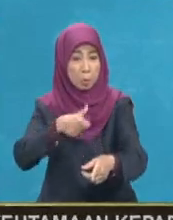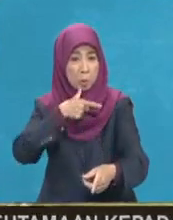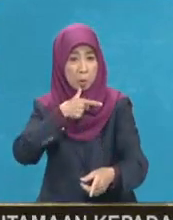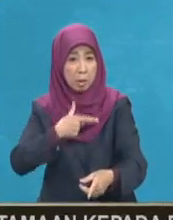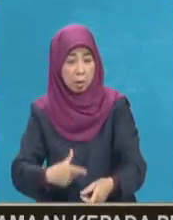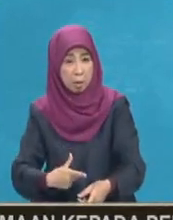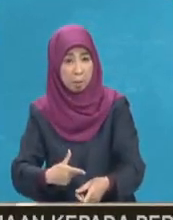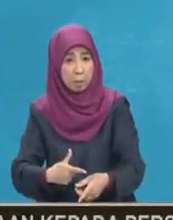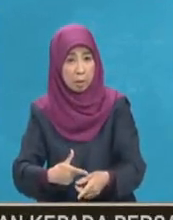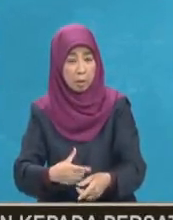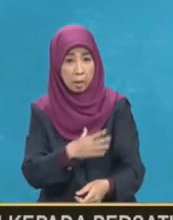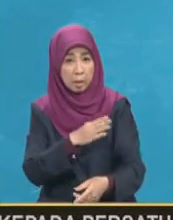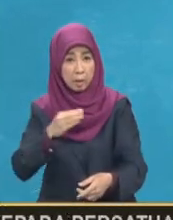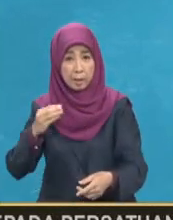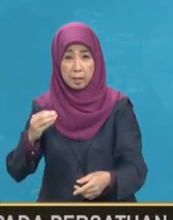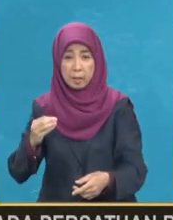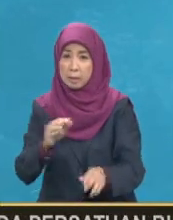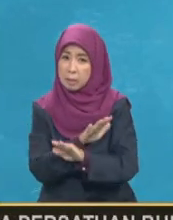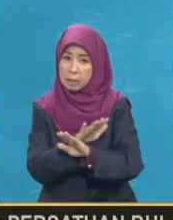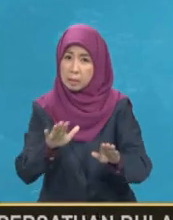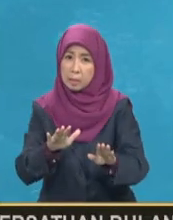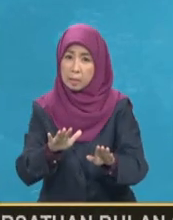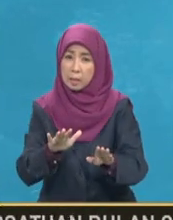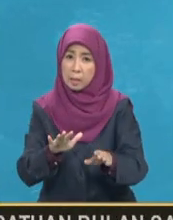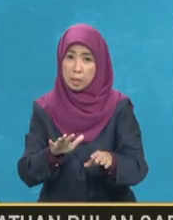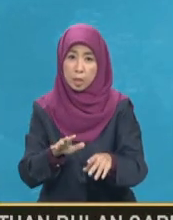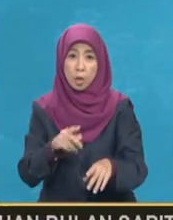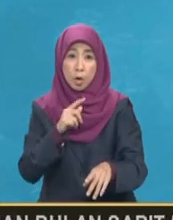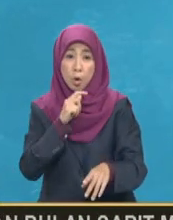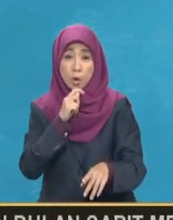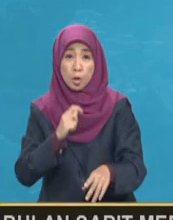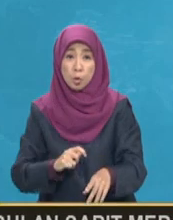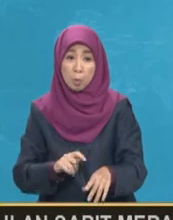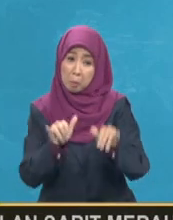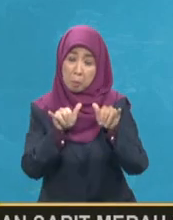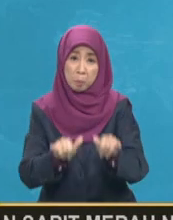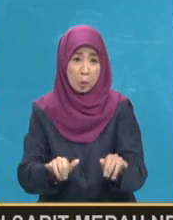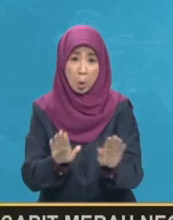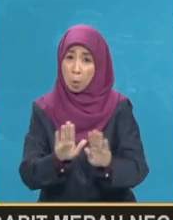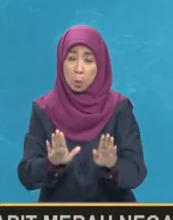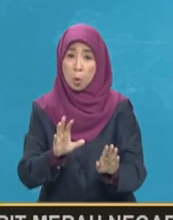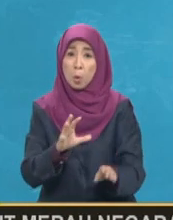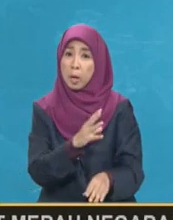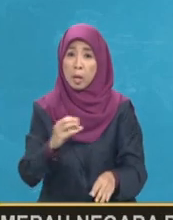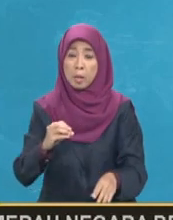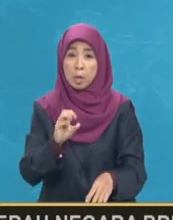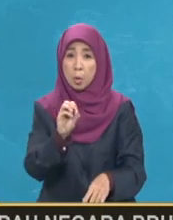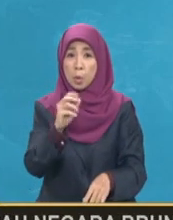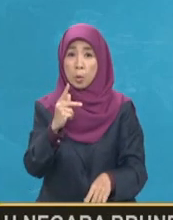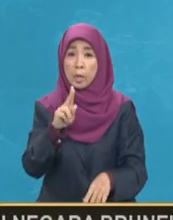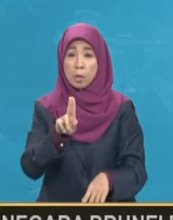semoga Hai dan jangan tinggalkan warga emas orang berkeperluan khas